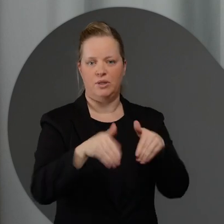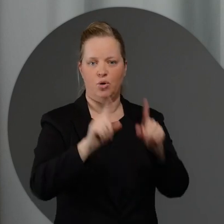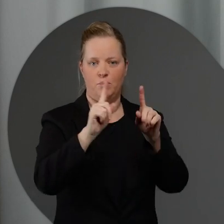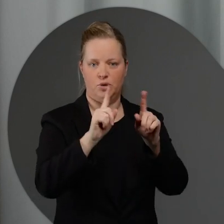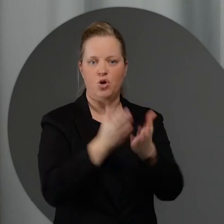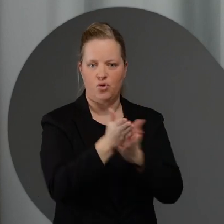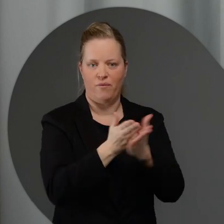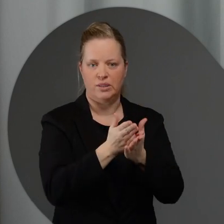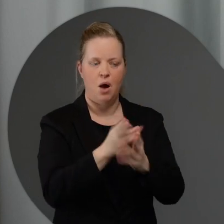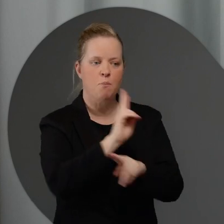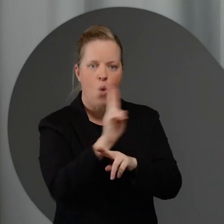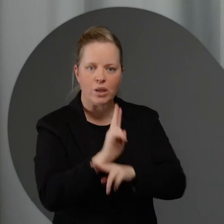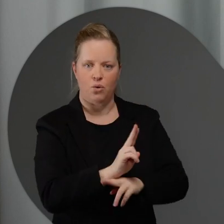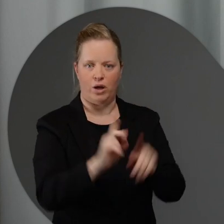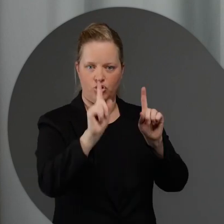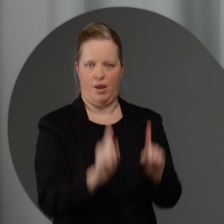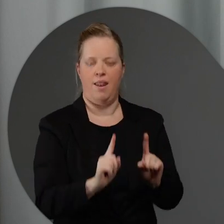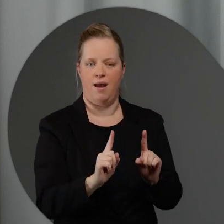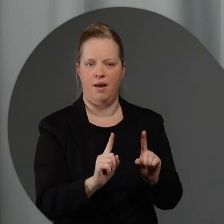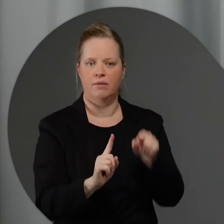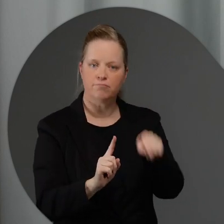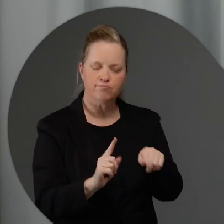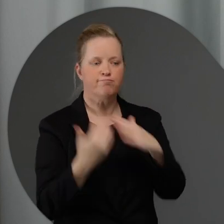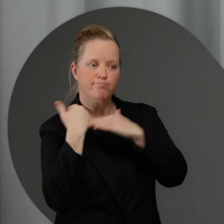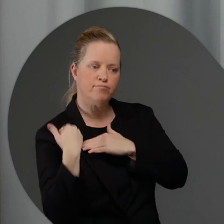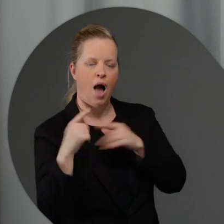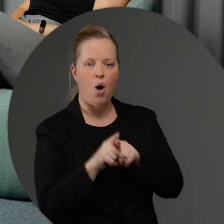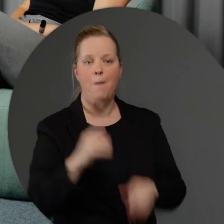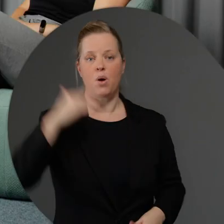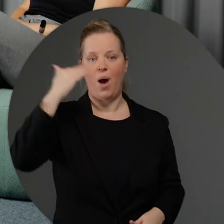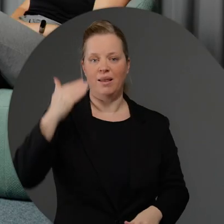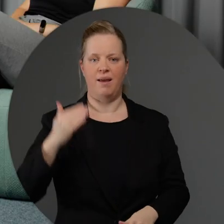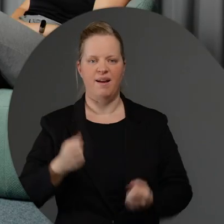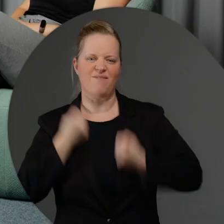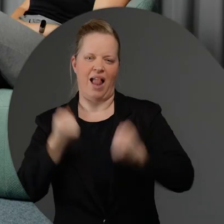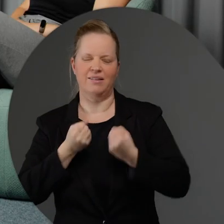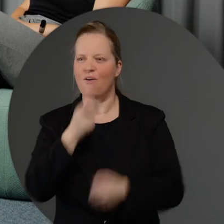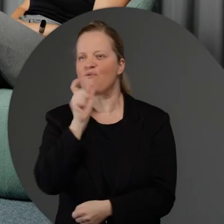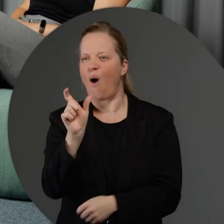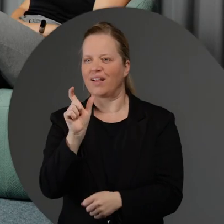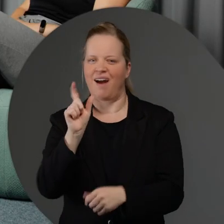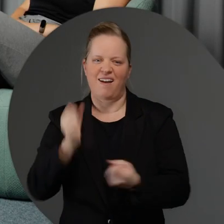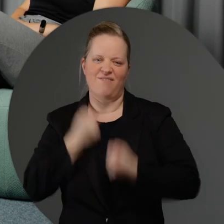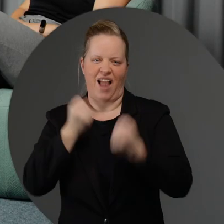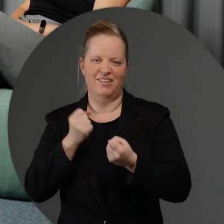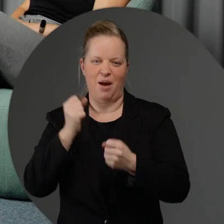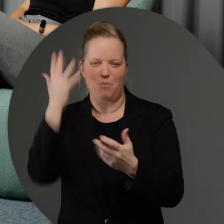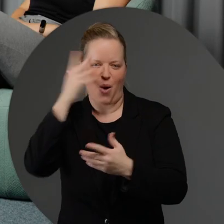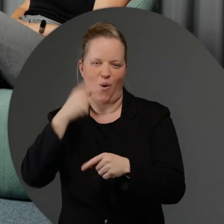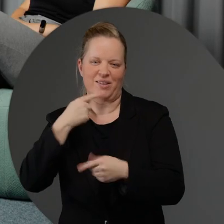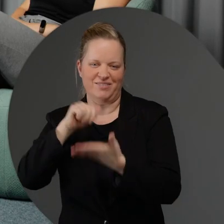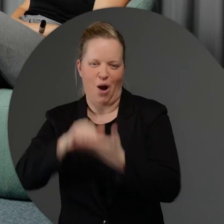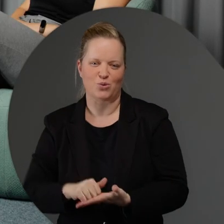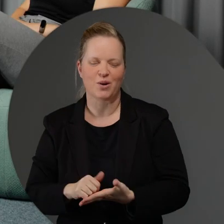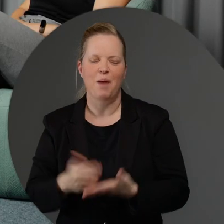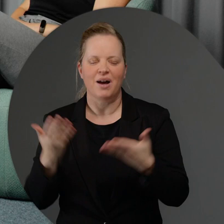Sozialministerium Service, eine Monitoringstelle, die auch mit behördlicher Gewalt sozusagen, mit Gewalt ist jetzt vielleicht ein